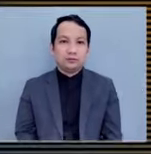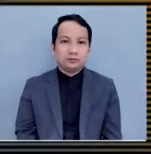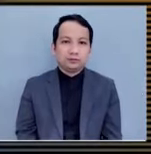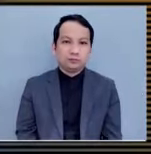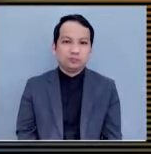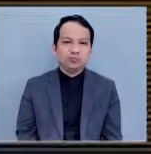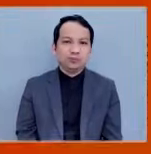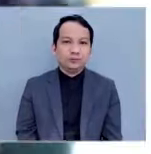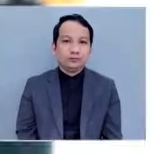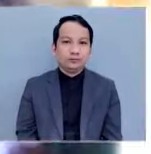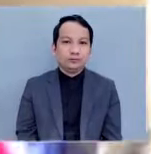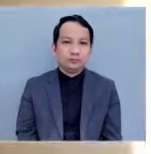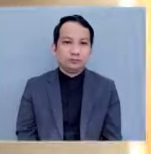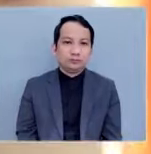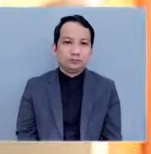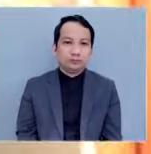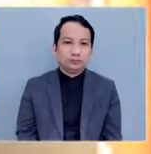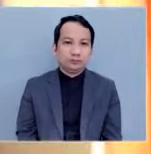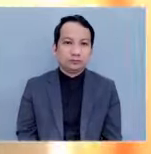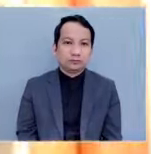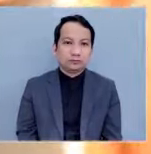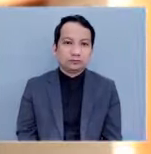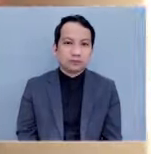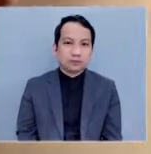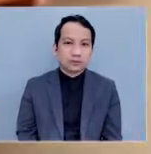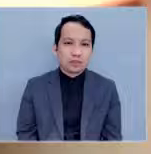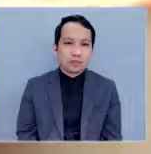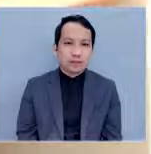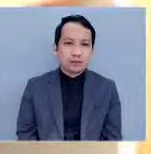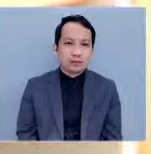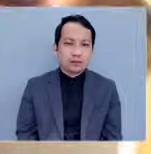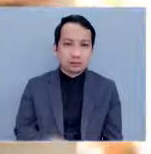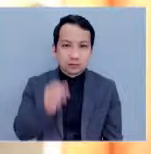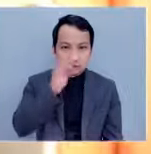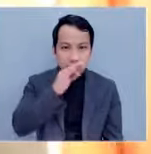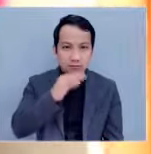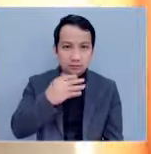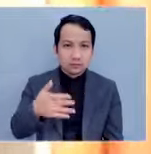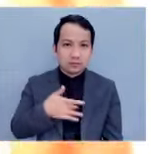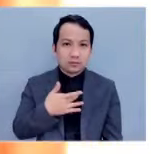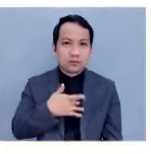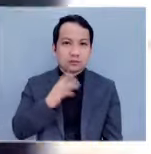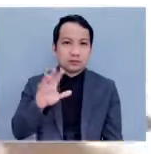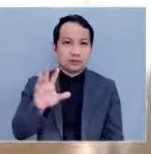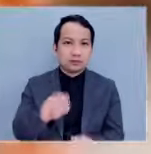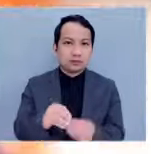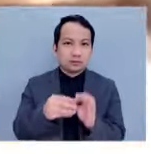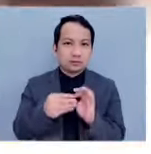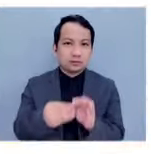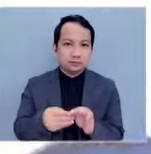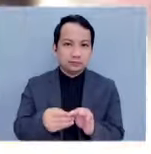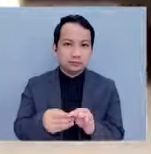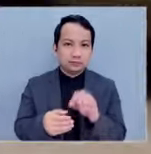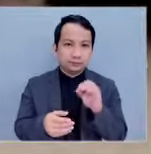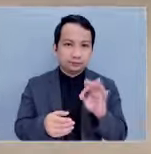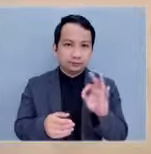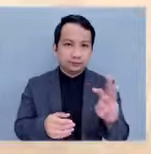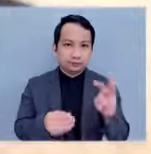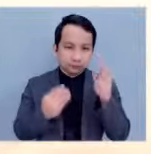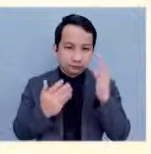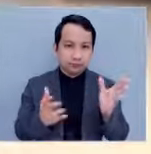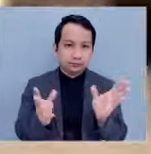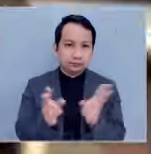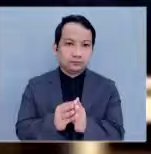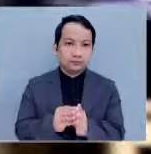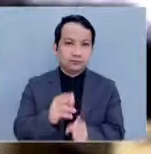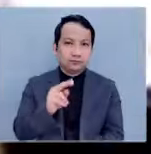Wow! It's huge! Pati ang ilang Pinoy doon, naramdaman din ang pagyanig. Ang OFW na si Neil, napatago raw